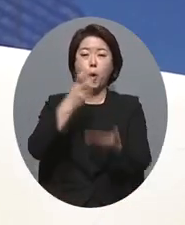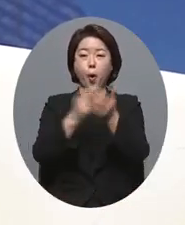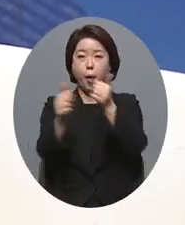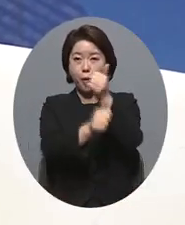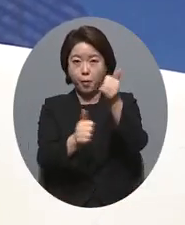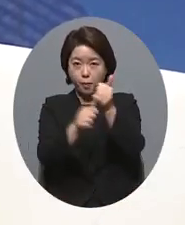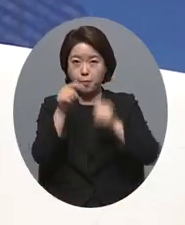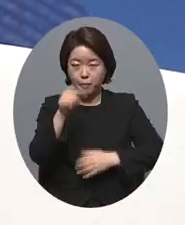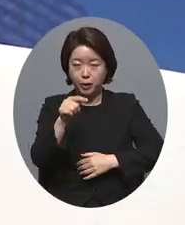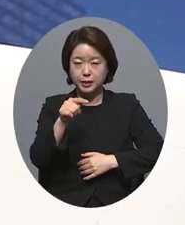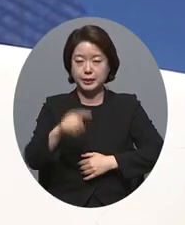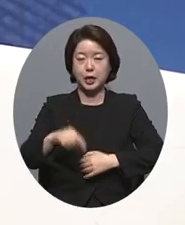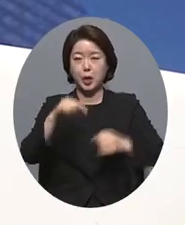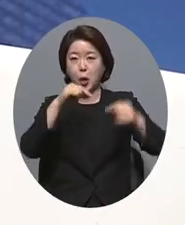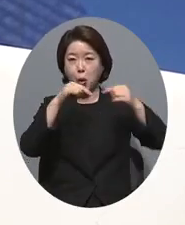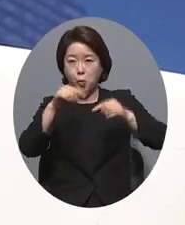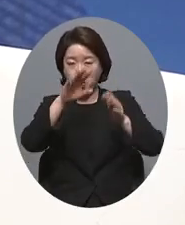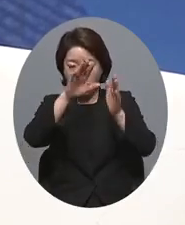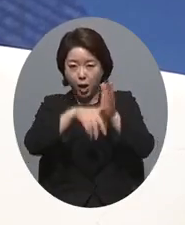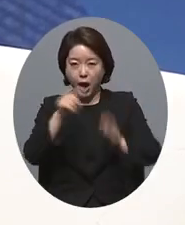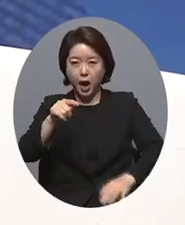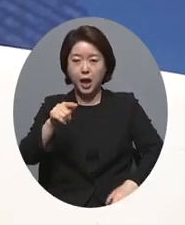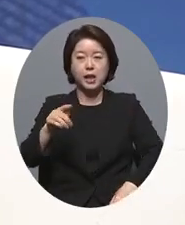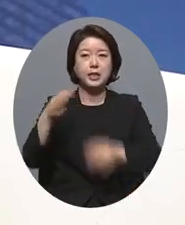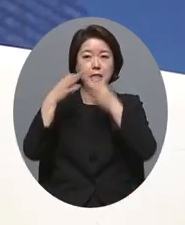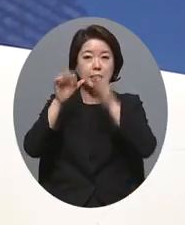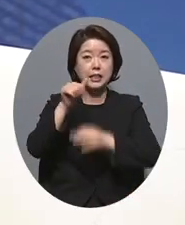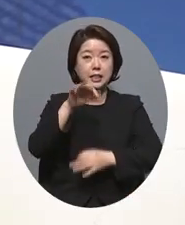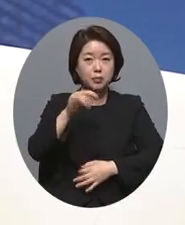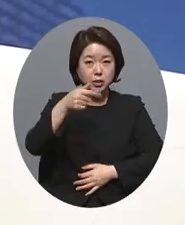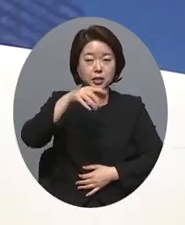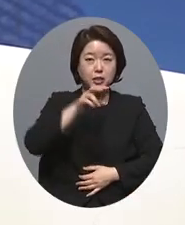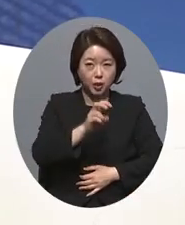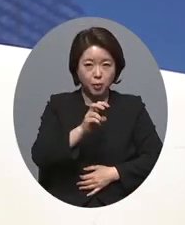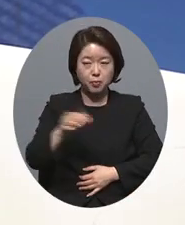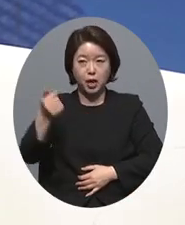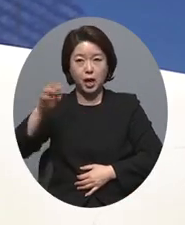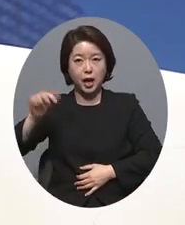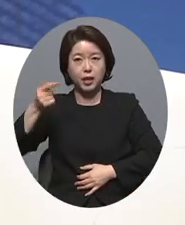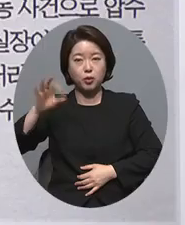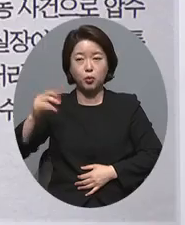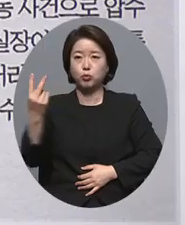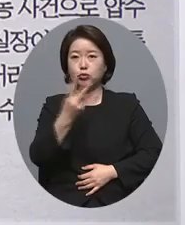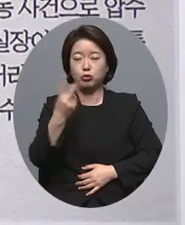장관과 김의겸 의원의 설전부터 저희가 얘기를 해보겠습니다. 먼저 신문 보시죠.